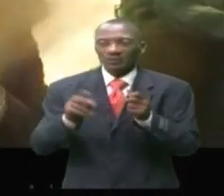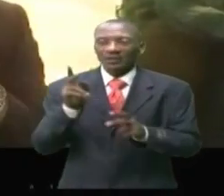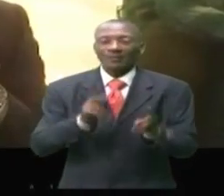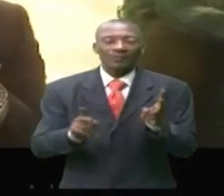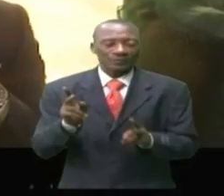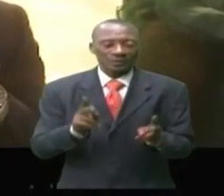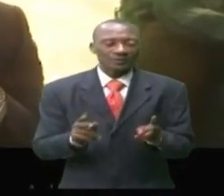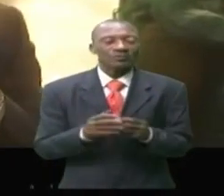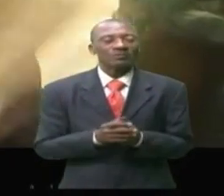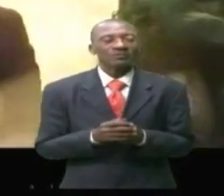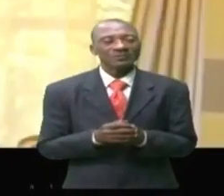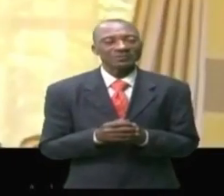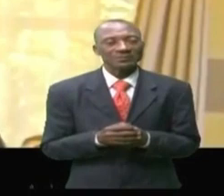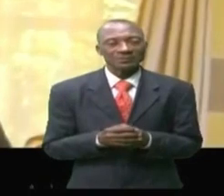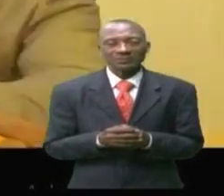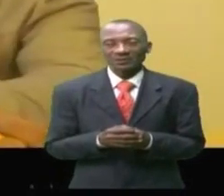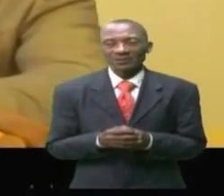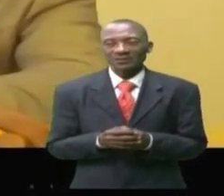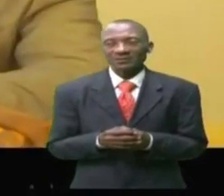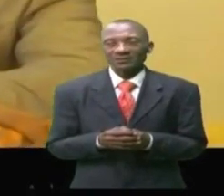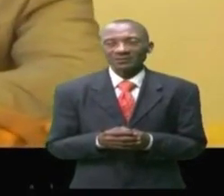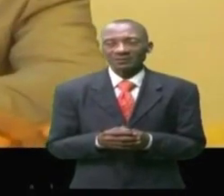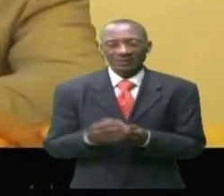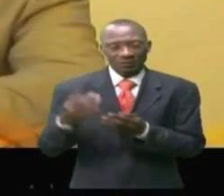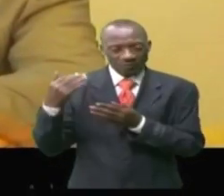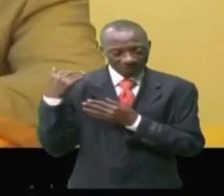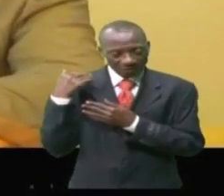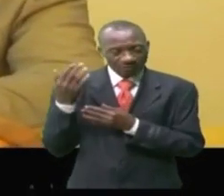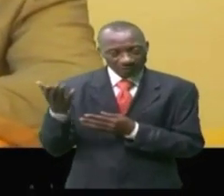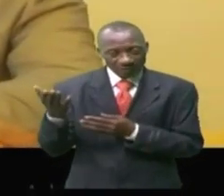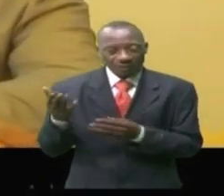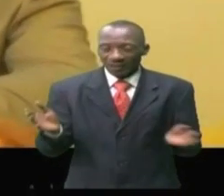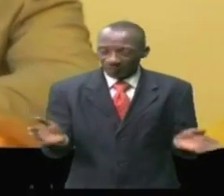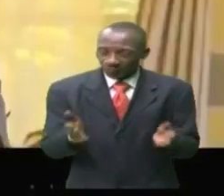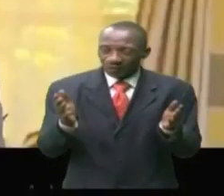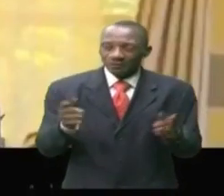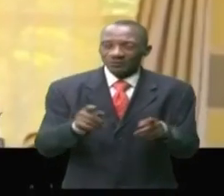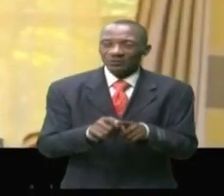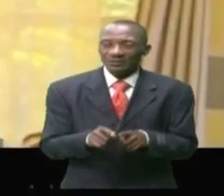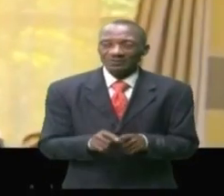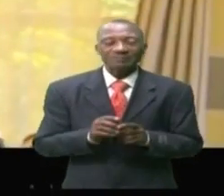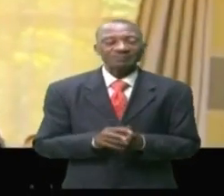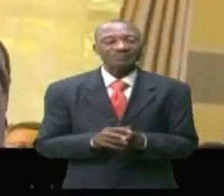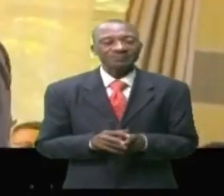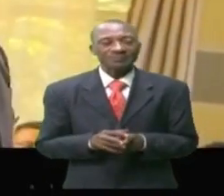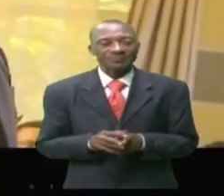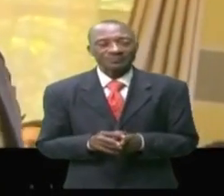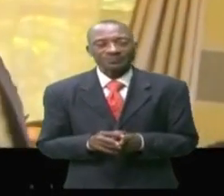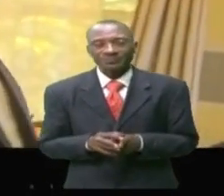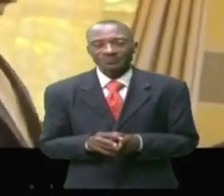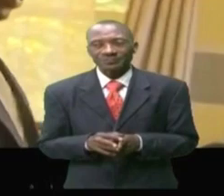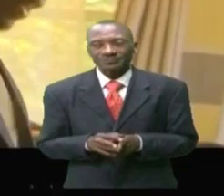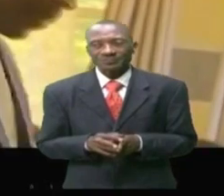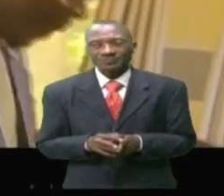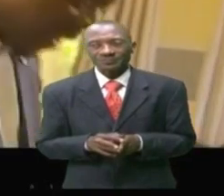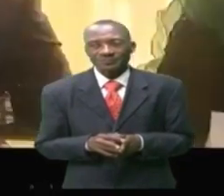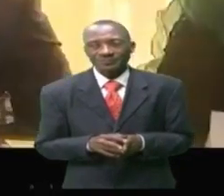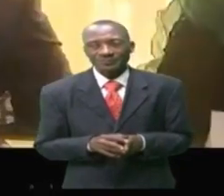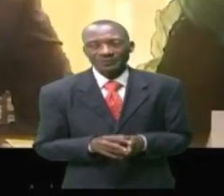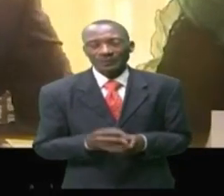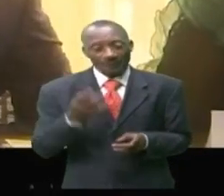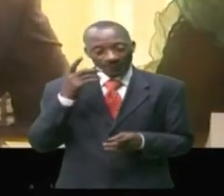Trésor Monganza Lissumbu. Notre CDP sortant qui a été un père pour nous tous. Notre nouveau